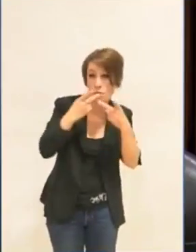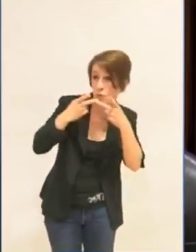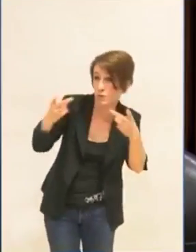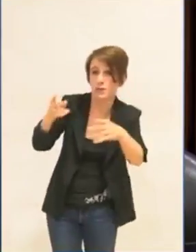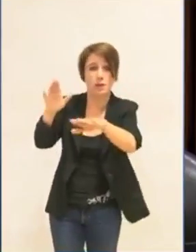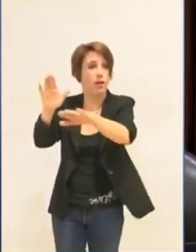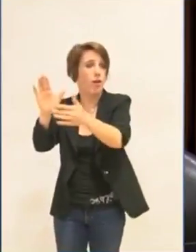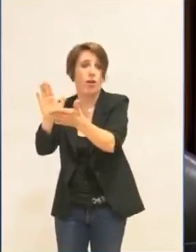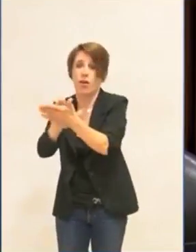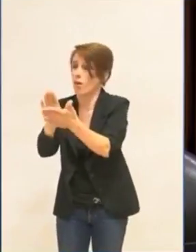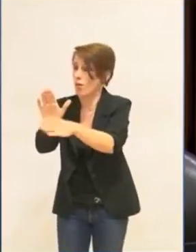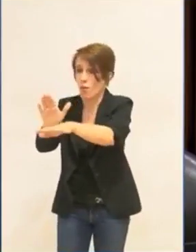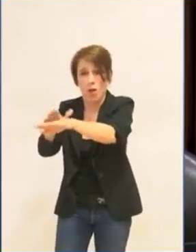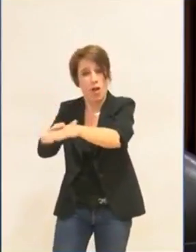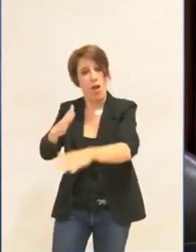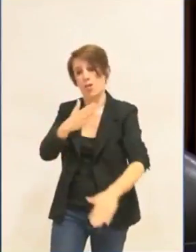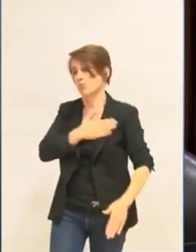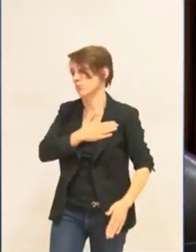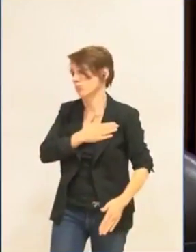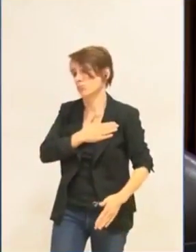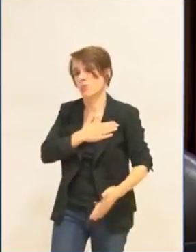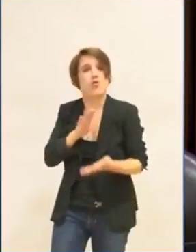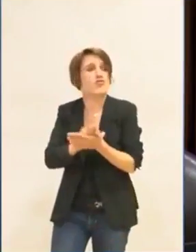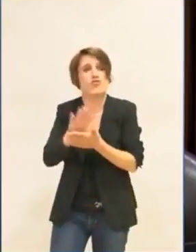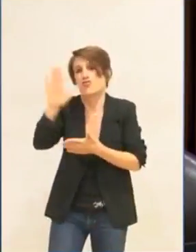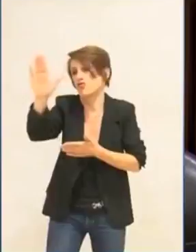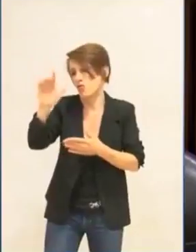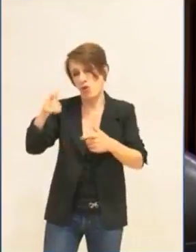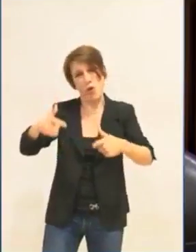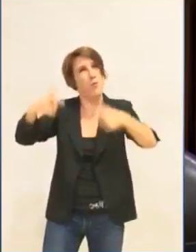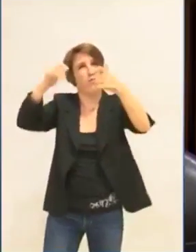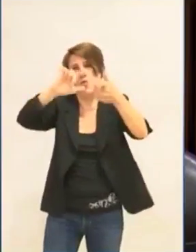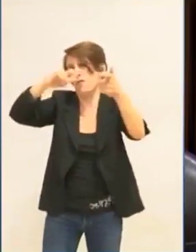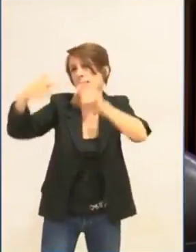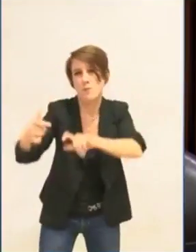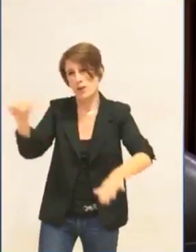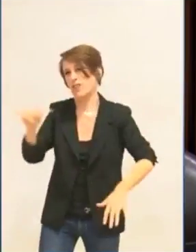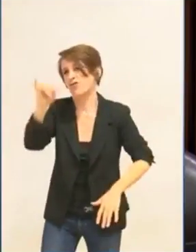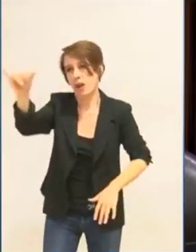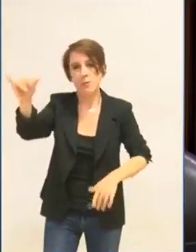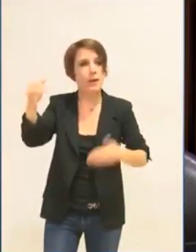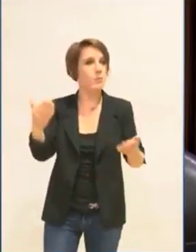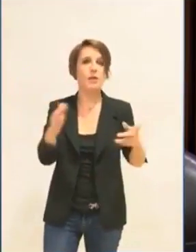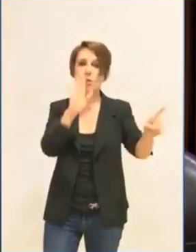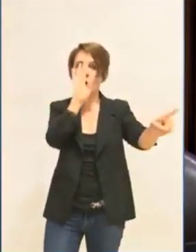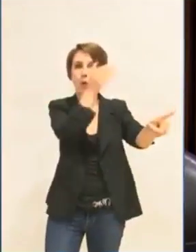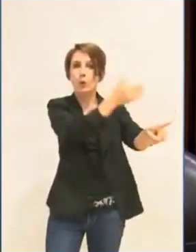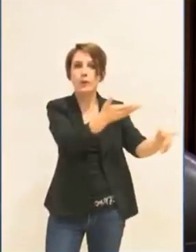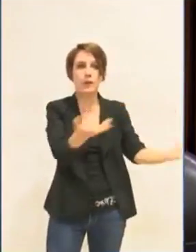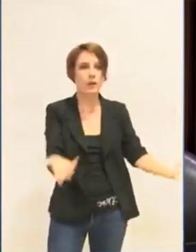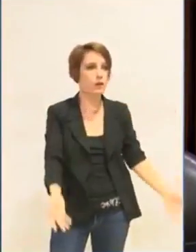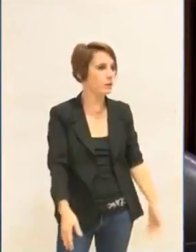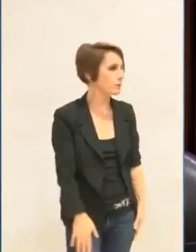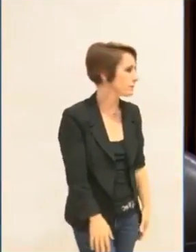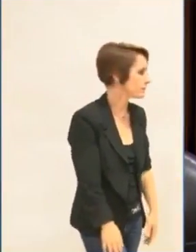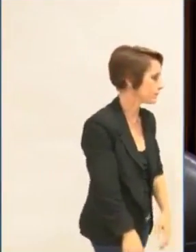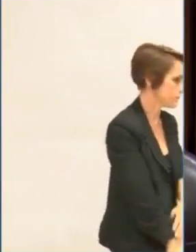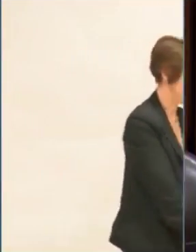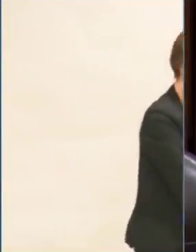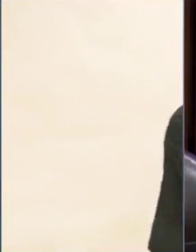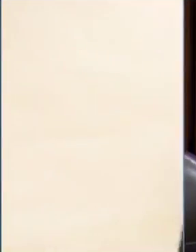main sur le cœur, qu'avec vous, jamais ces démolitions n'auraient lieu. Nous allons voter